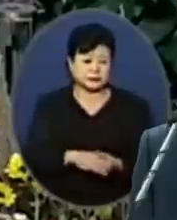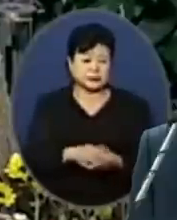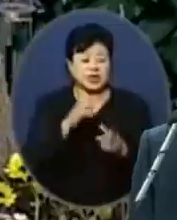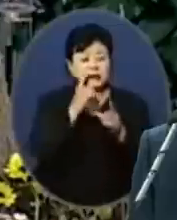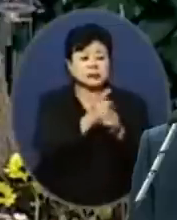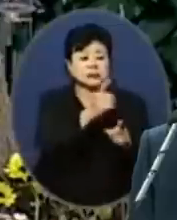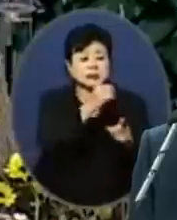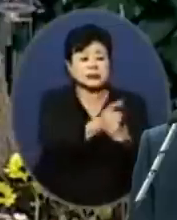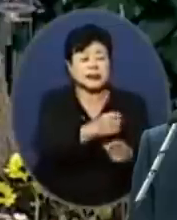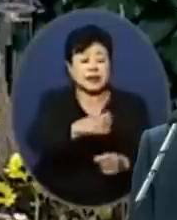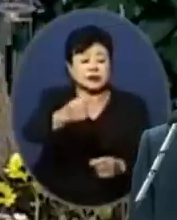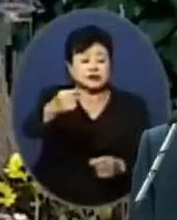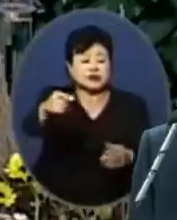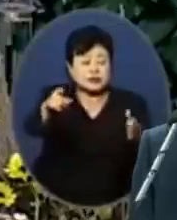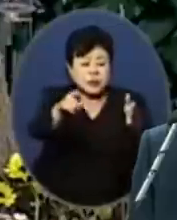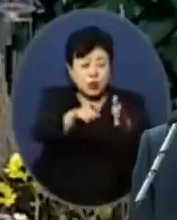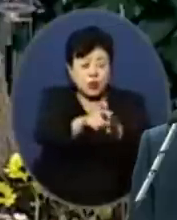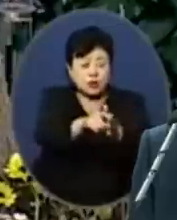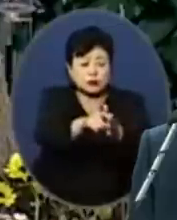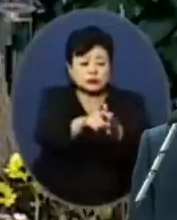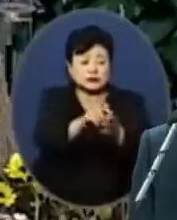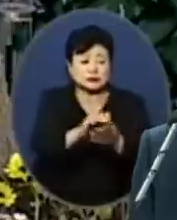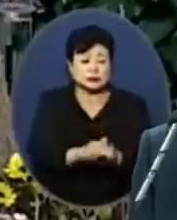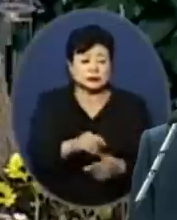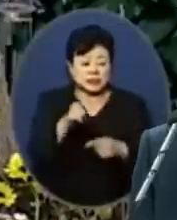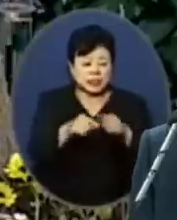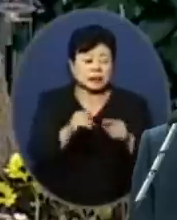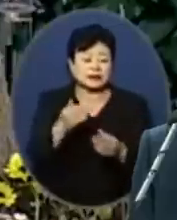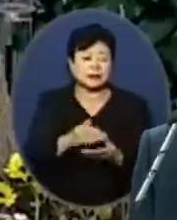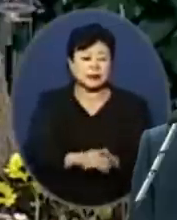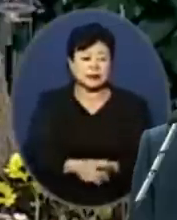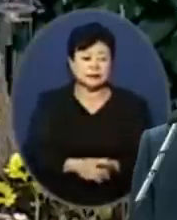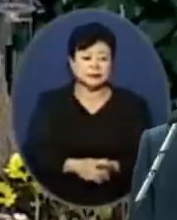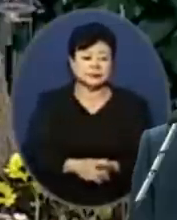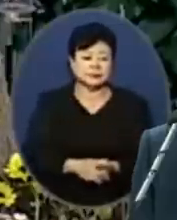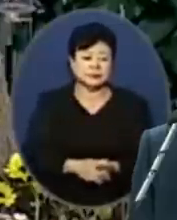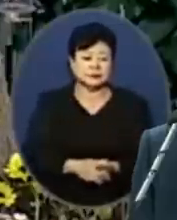승리가 내 것인 줄 믿고 나아가야 되는 것입니다.